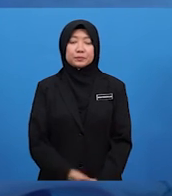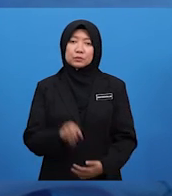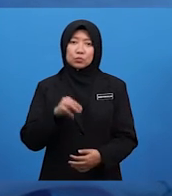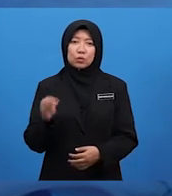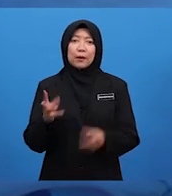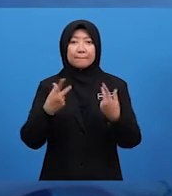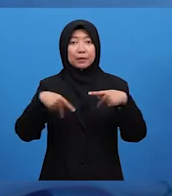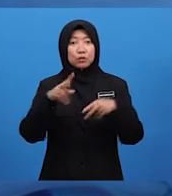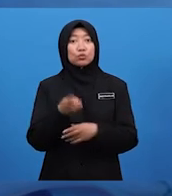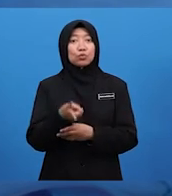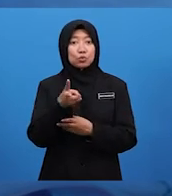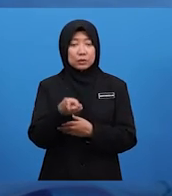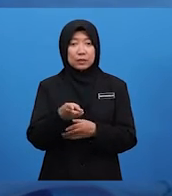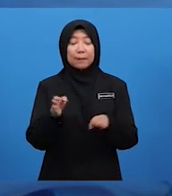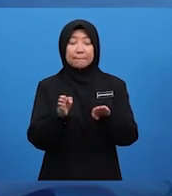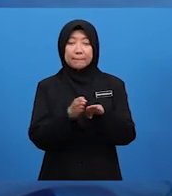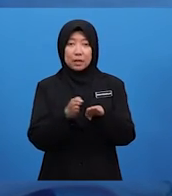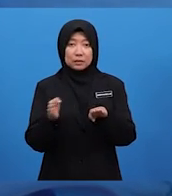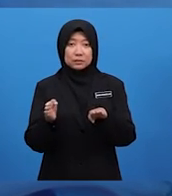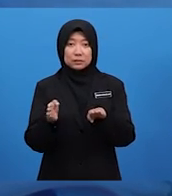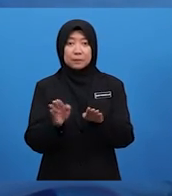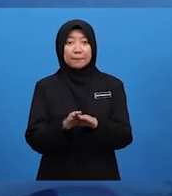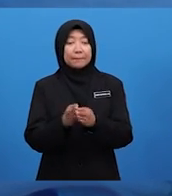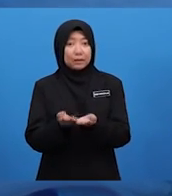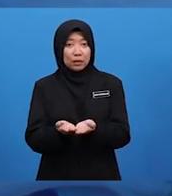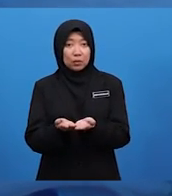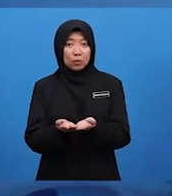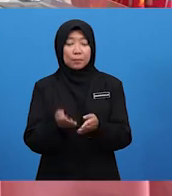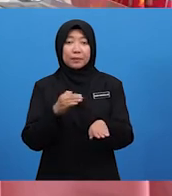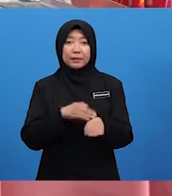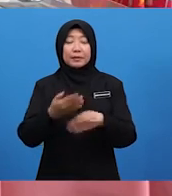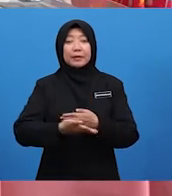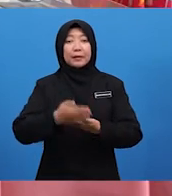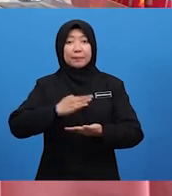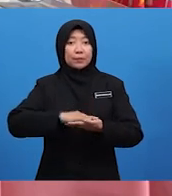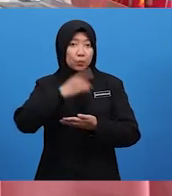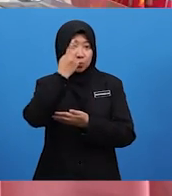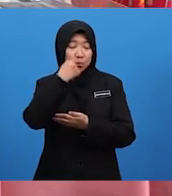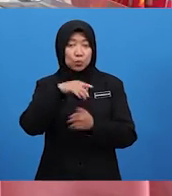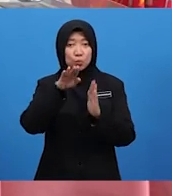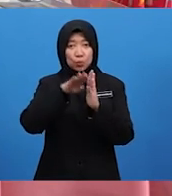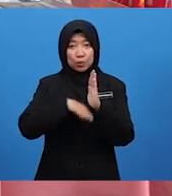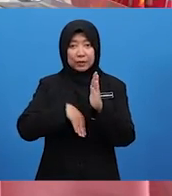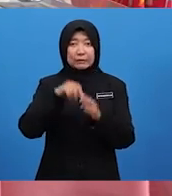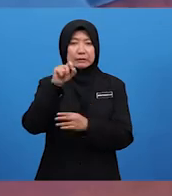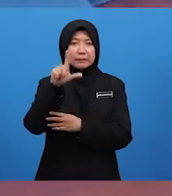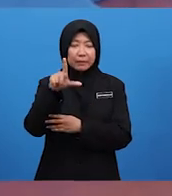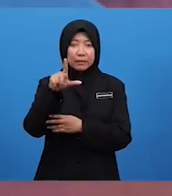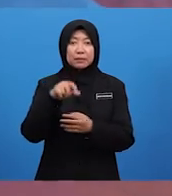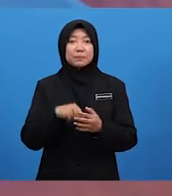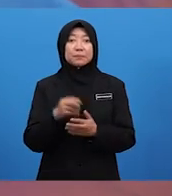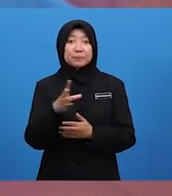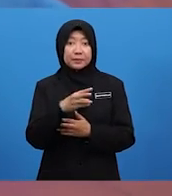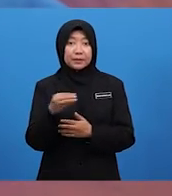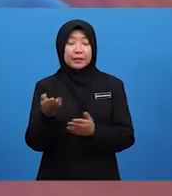Murid-murid perlu menggunting basi kelim belah kangkung pada kelepet untuk mengurangkan ketebalan.